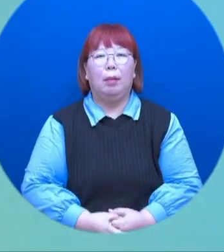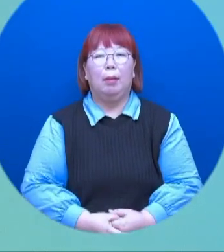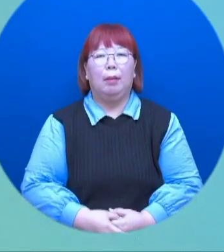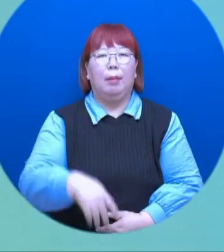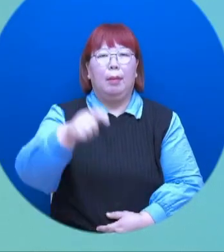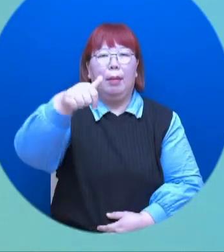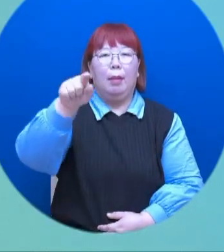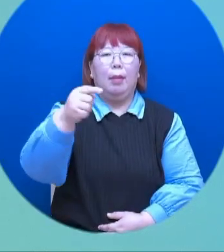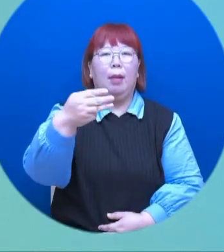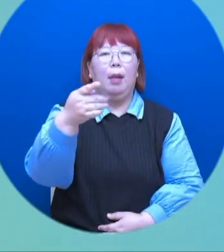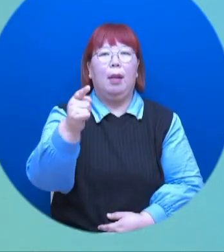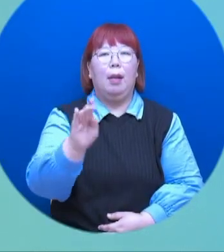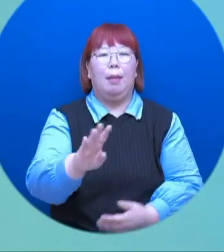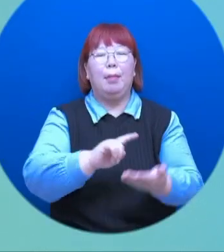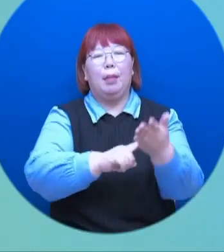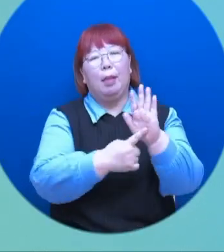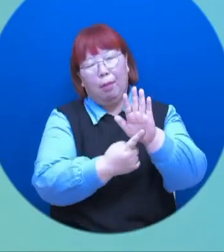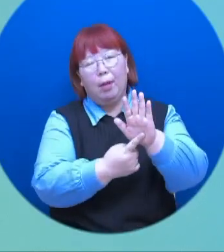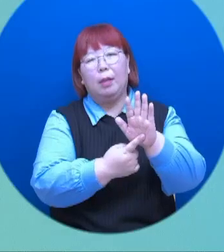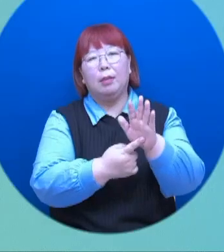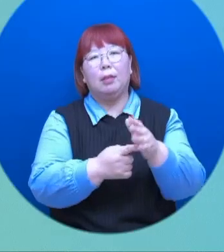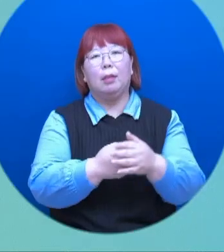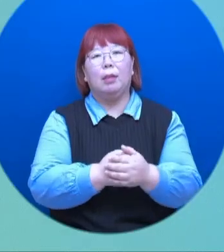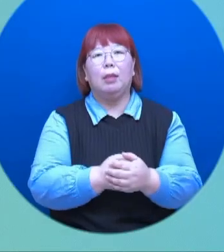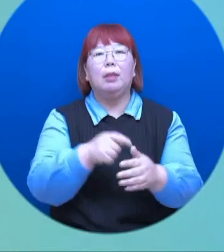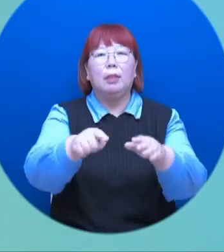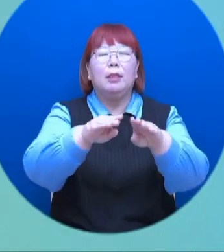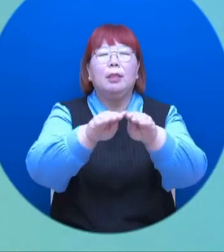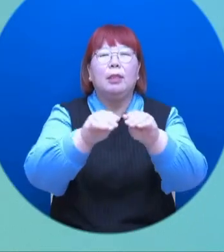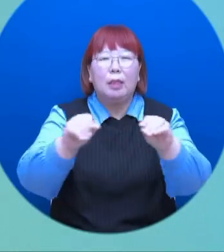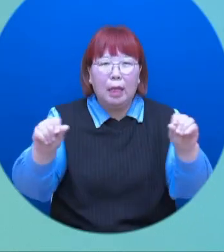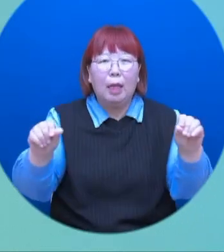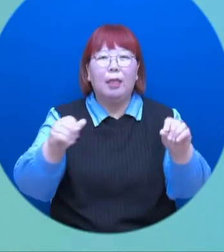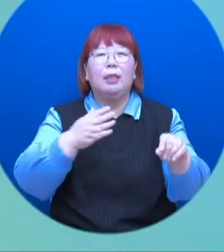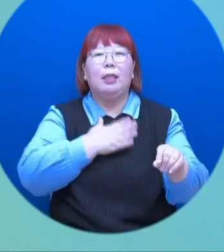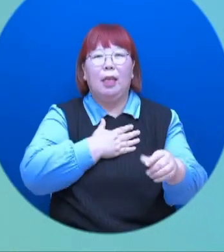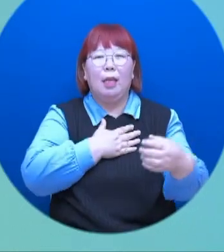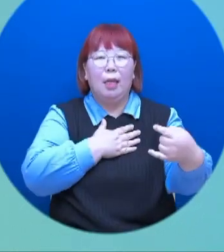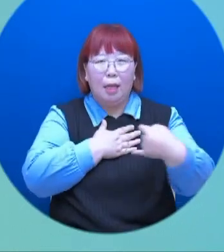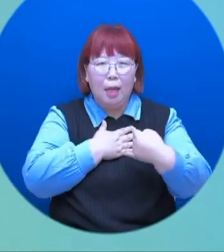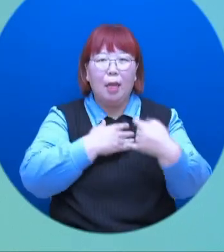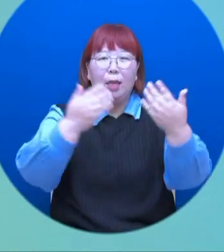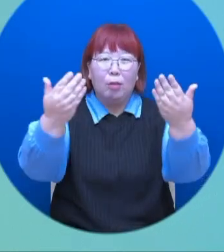갈렙이 나서서 그 땅을 내게